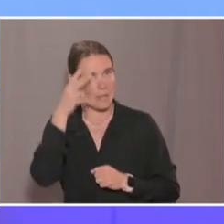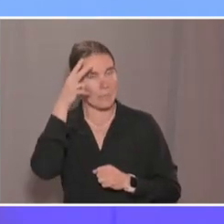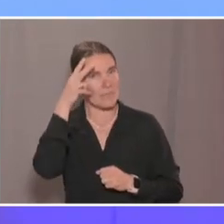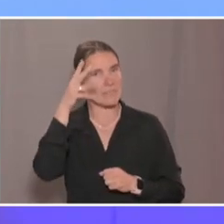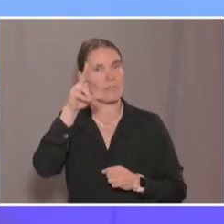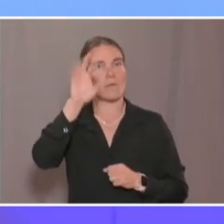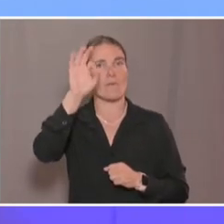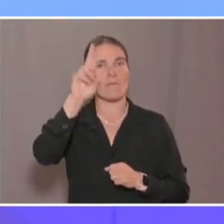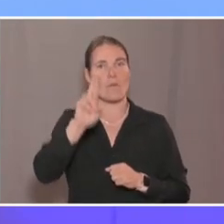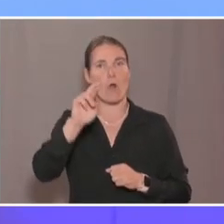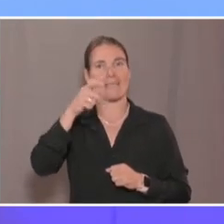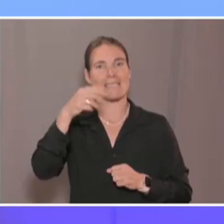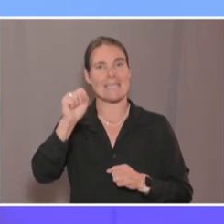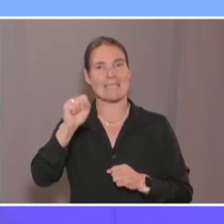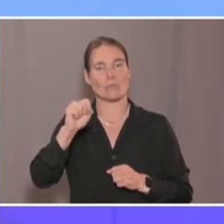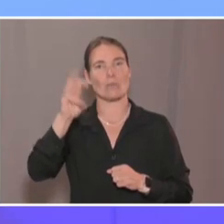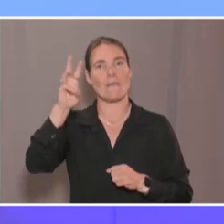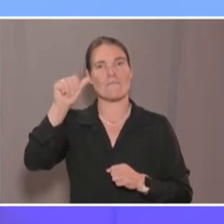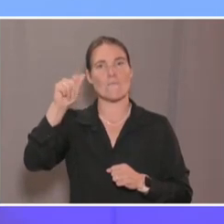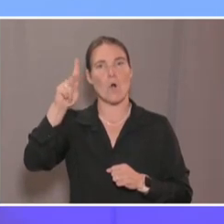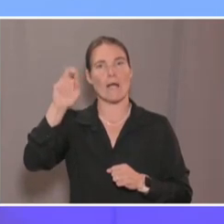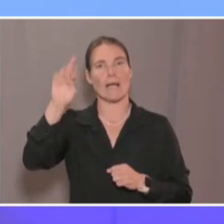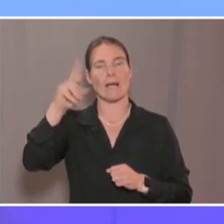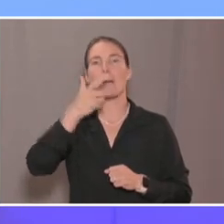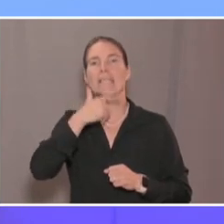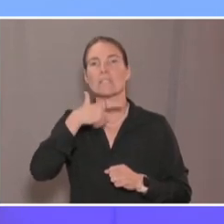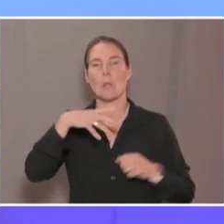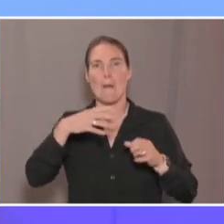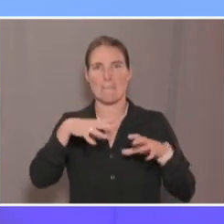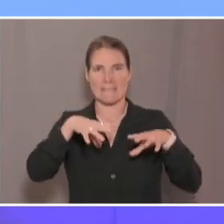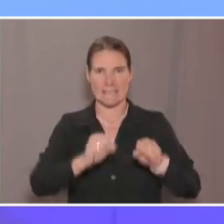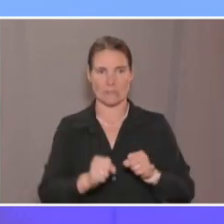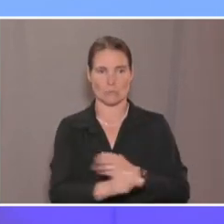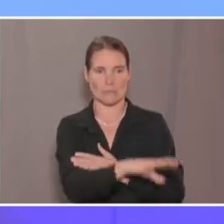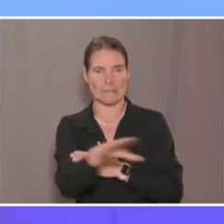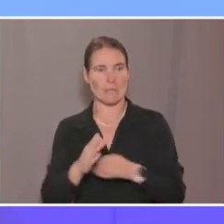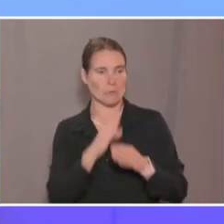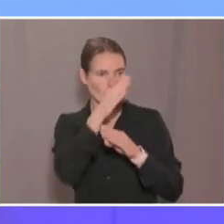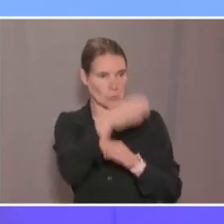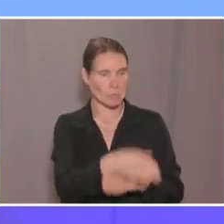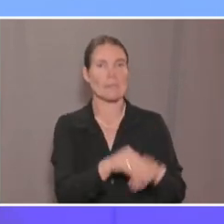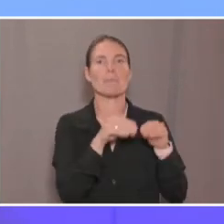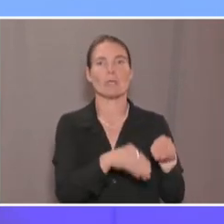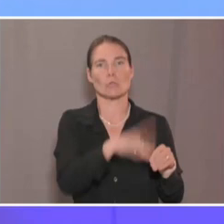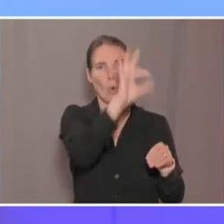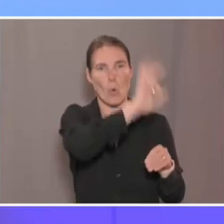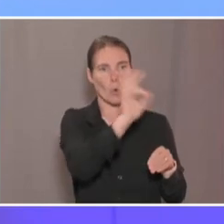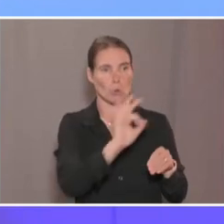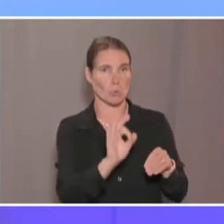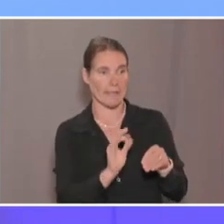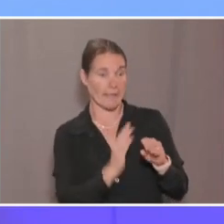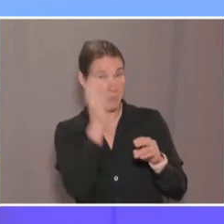Miss Walker von der britischen Besatzungsbehörde die Pädagogische Hochschule in Flensburg,